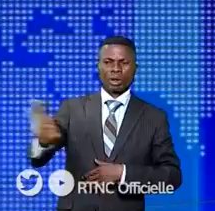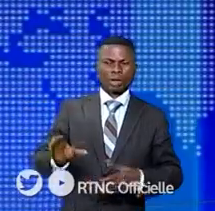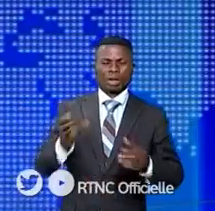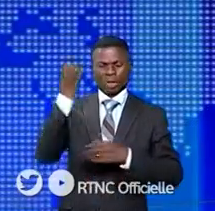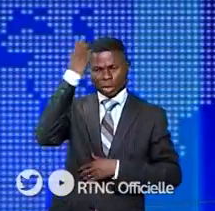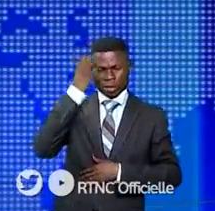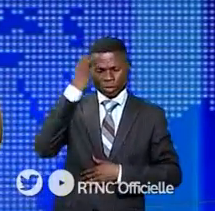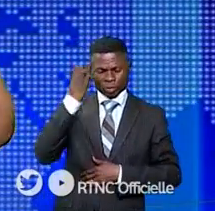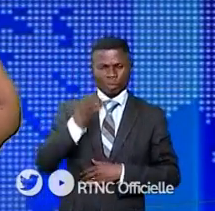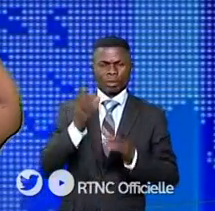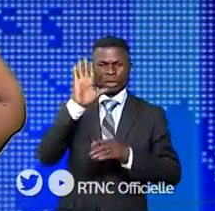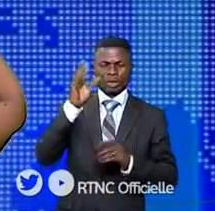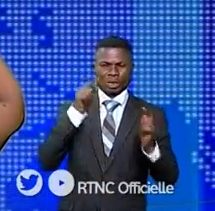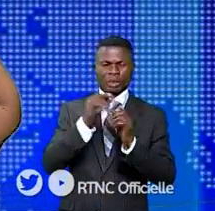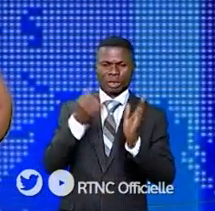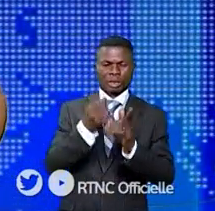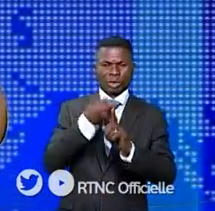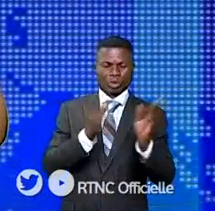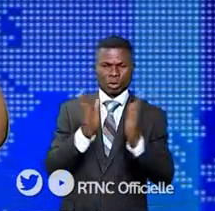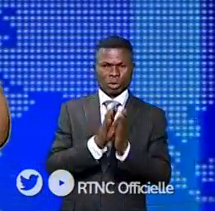le 5 et le 6 octobre 2020. Suivez.